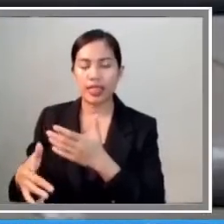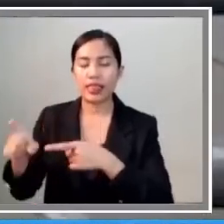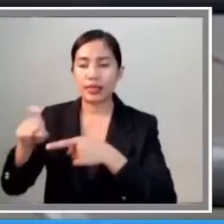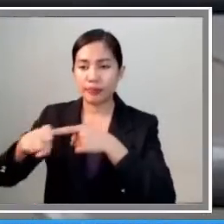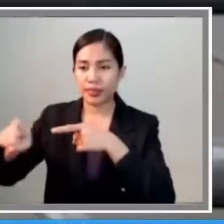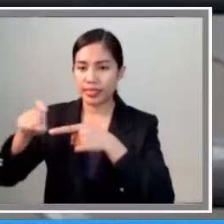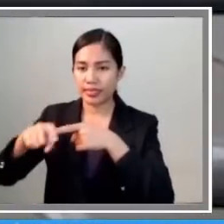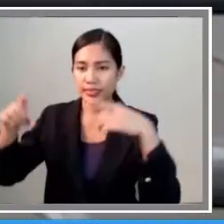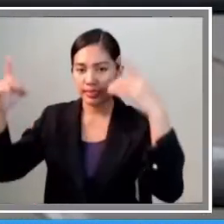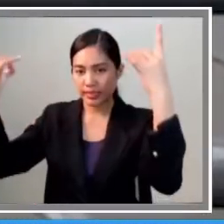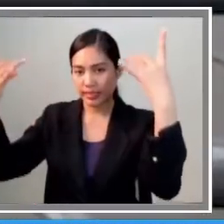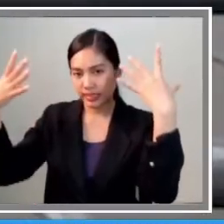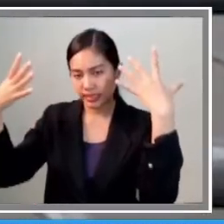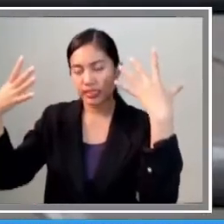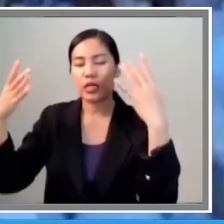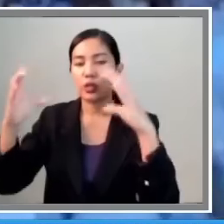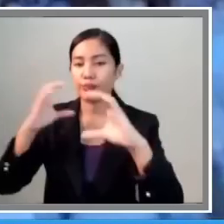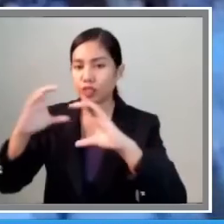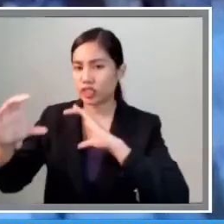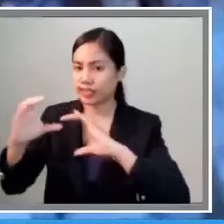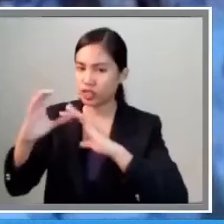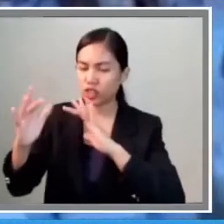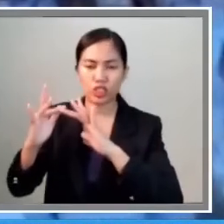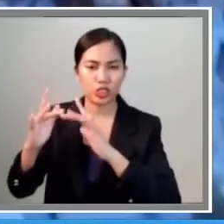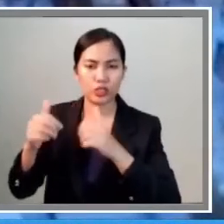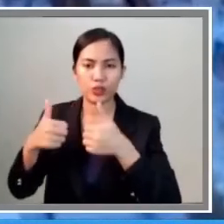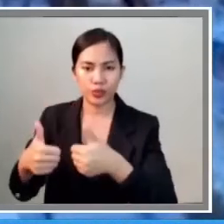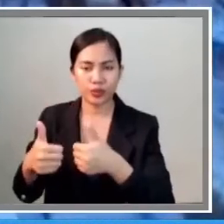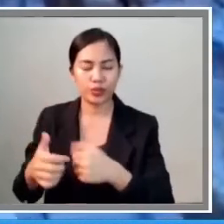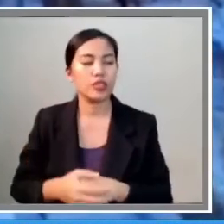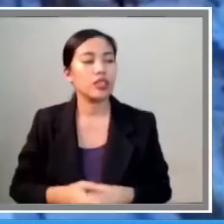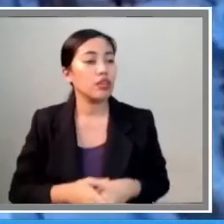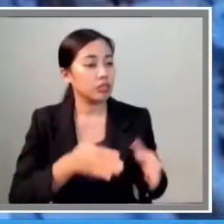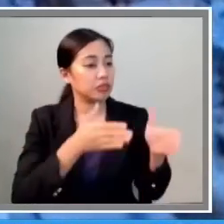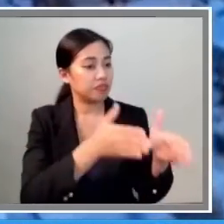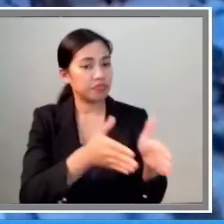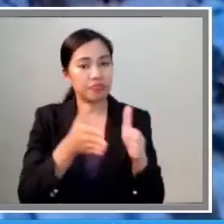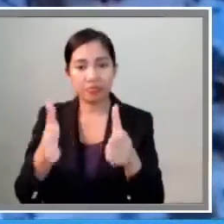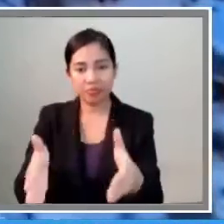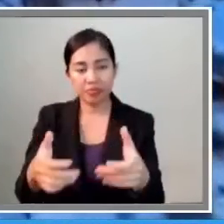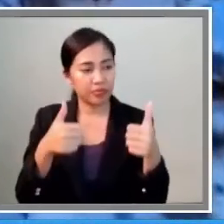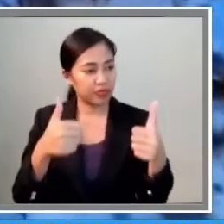bawat probinsya. Kumusta po yung mga kalsada sa rehiyon? May mga lugar po ba na hindi madaanan?